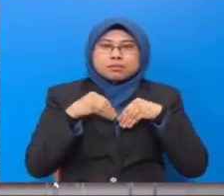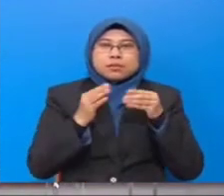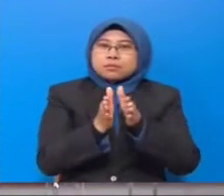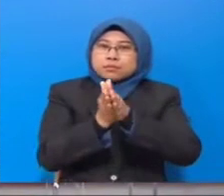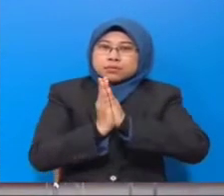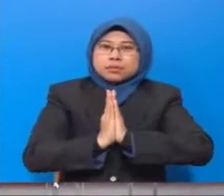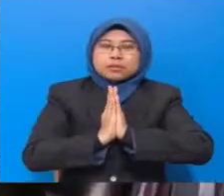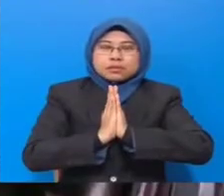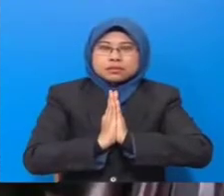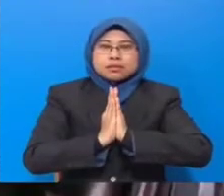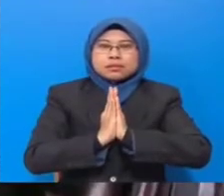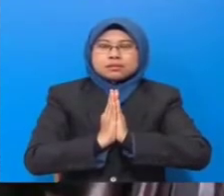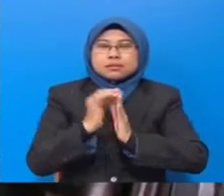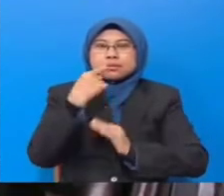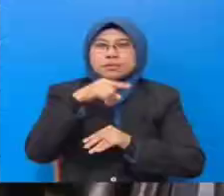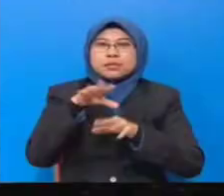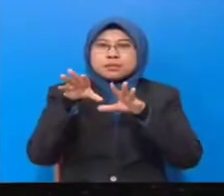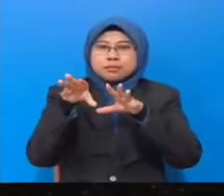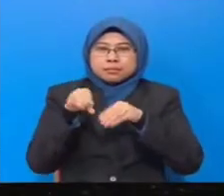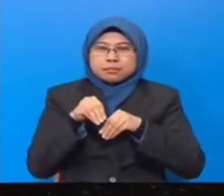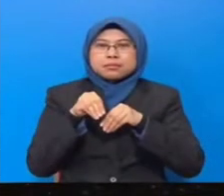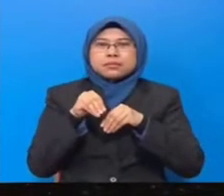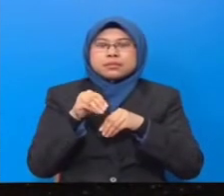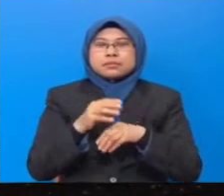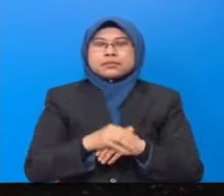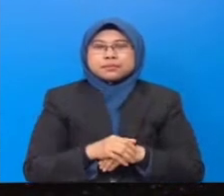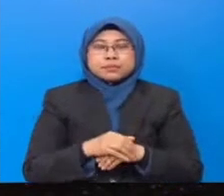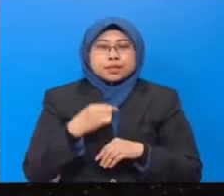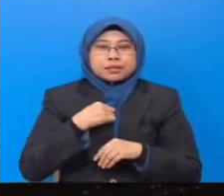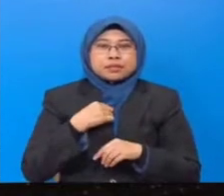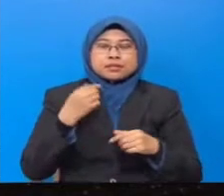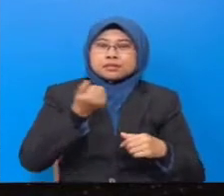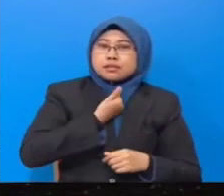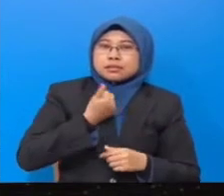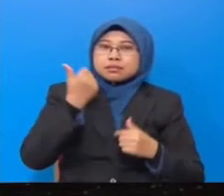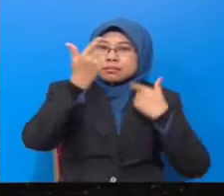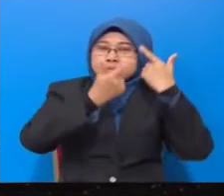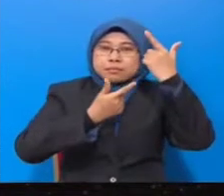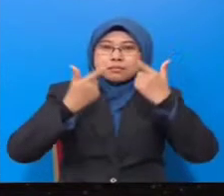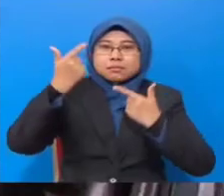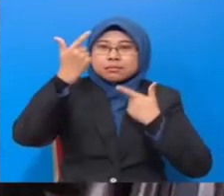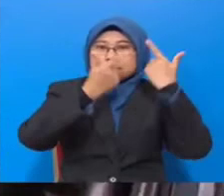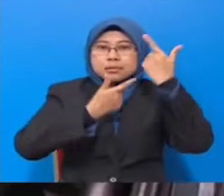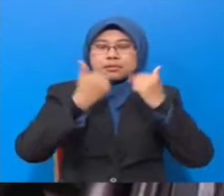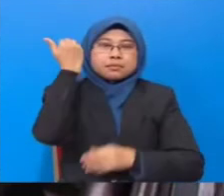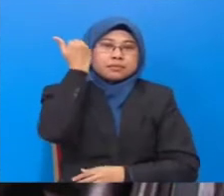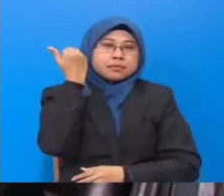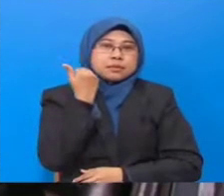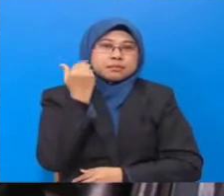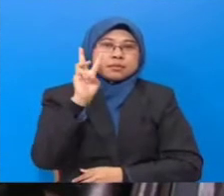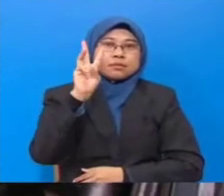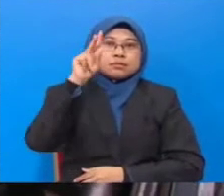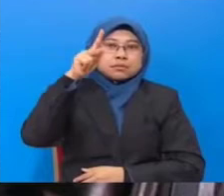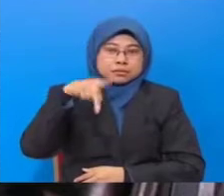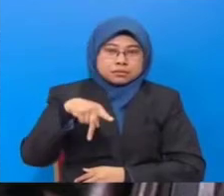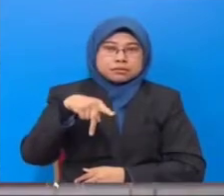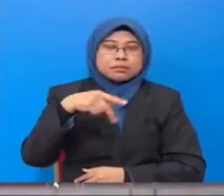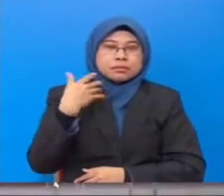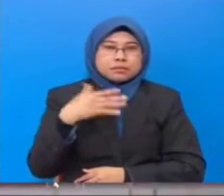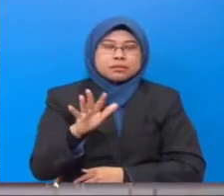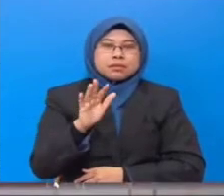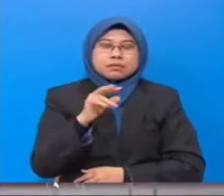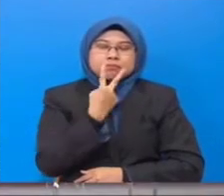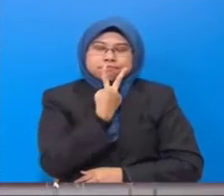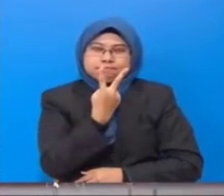permohonan atau tuntutan nafkah saya sendiri telah melawak ke mahkamah wilayah Persekutuan dan